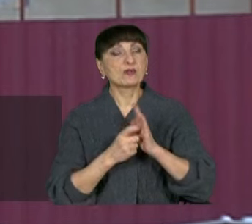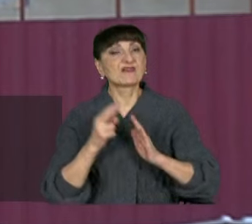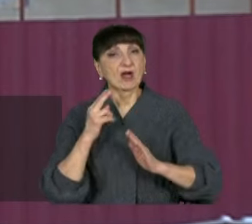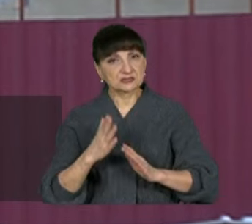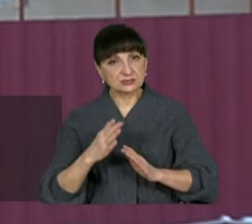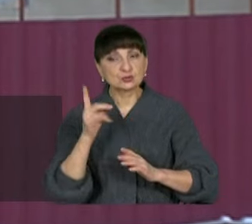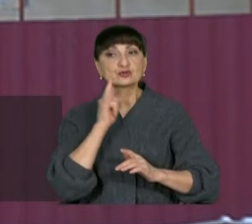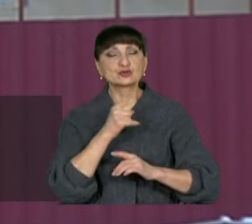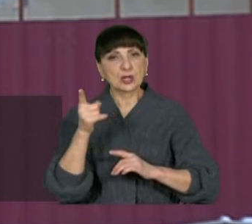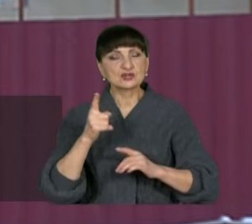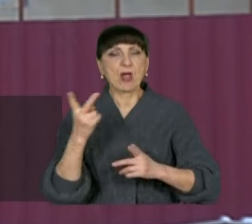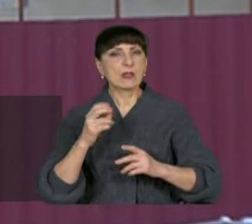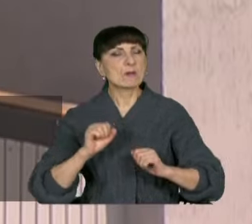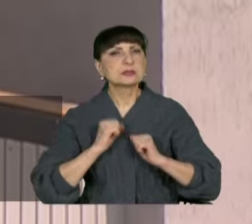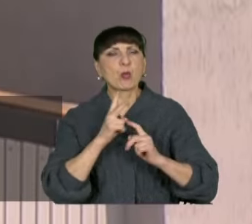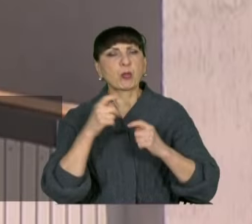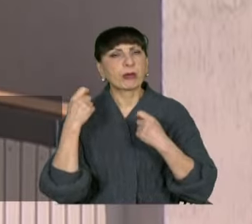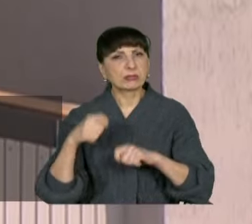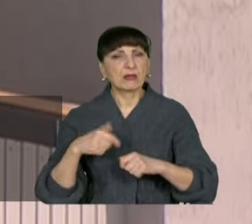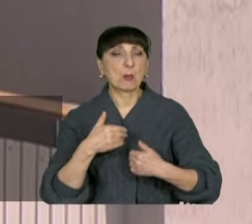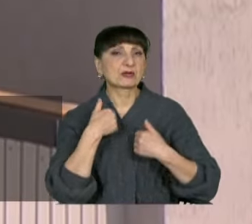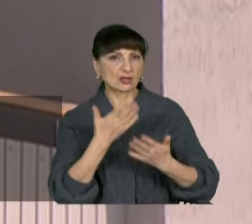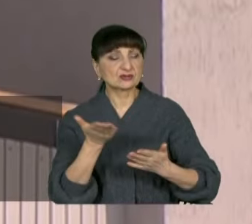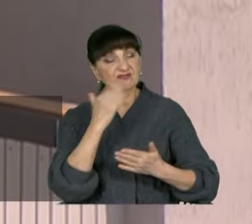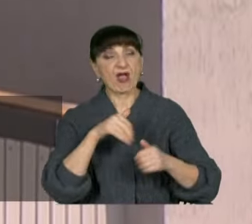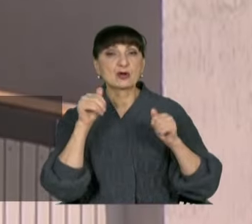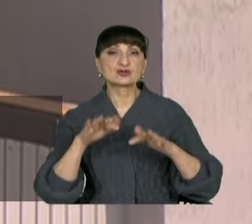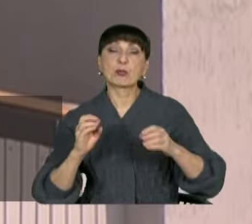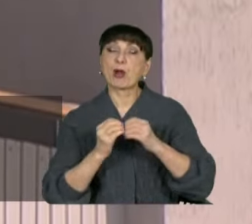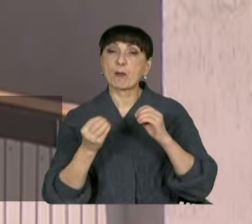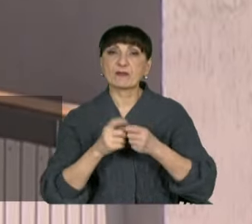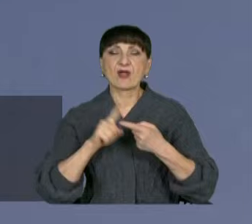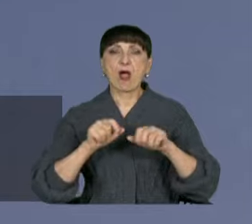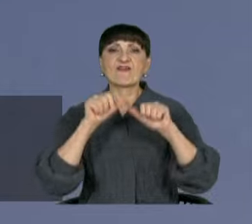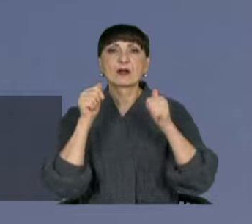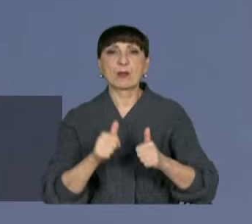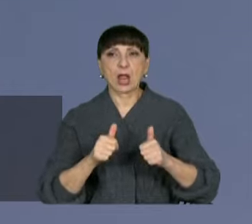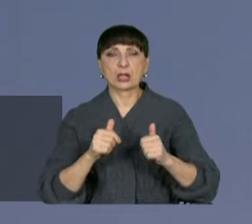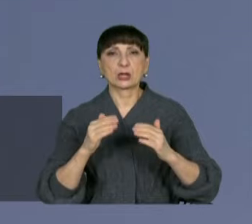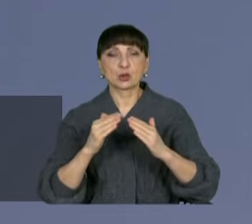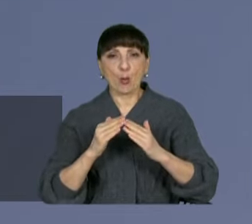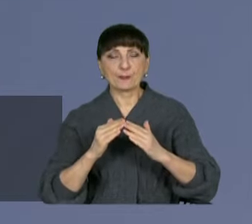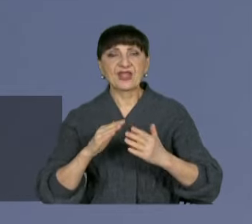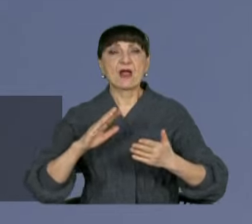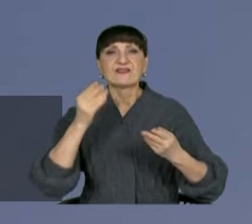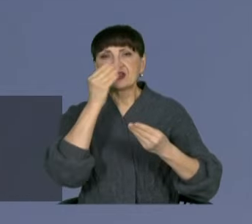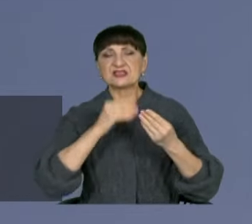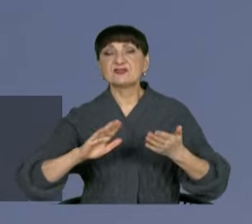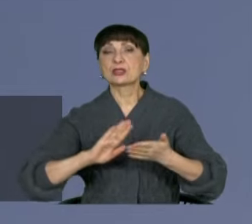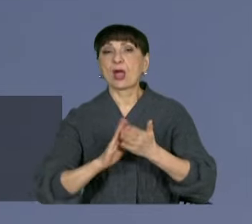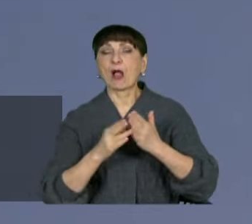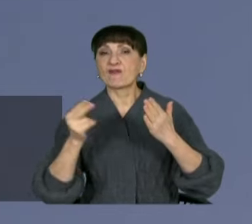квартиру женщины пытаются продать. Ей предложили решить проблему путем оформления недвижимости, составив фиктивный